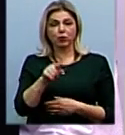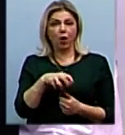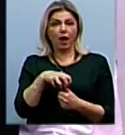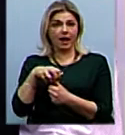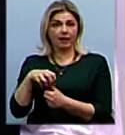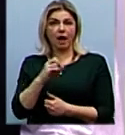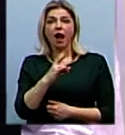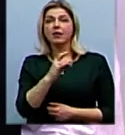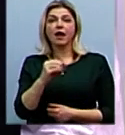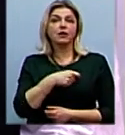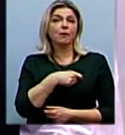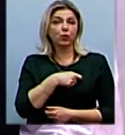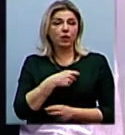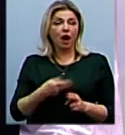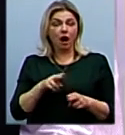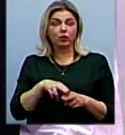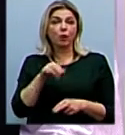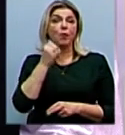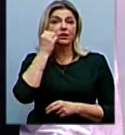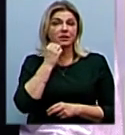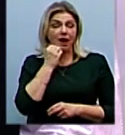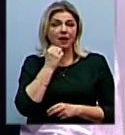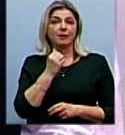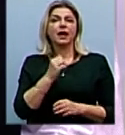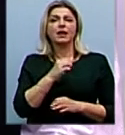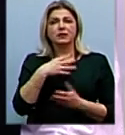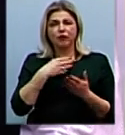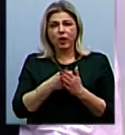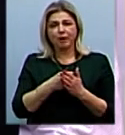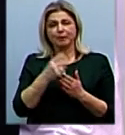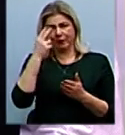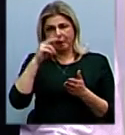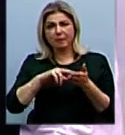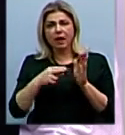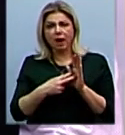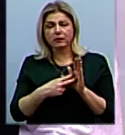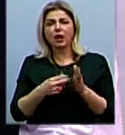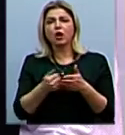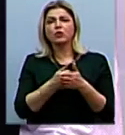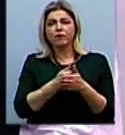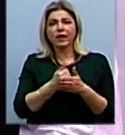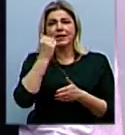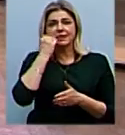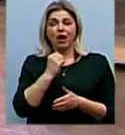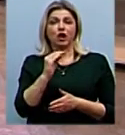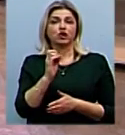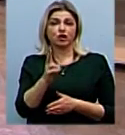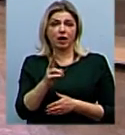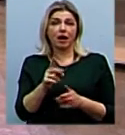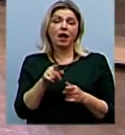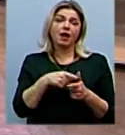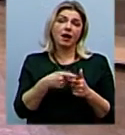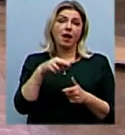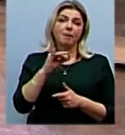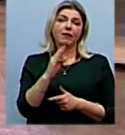не депутаты, которые по старым лоббистским схемам отстаивают разные старые ЖЭКи, которые или Пивдень,